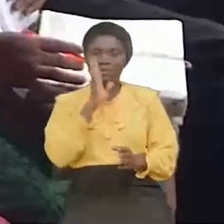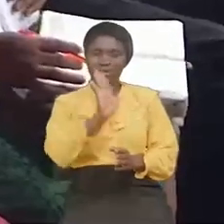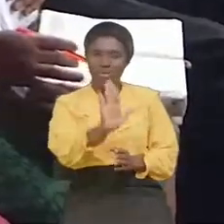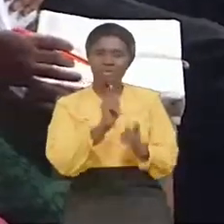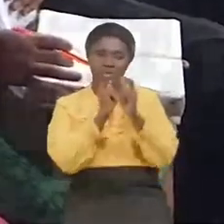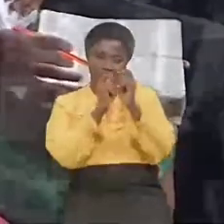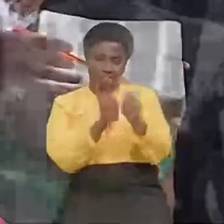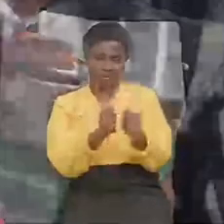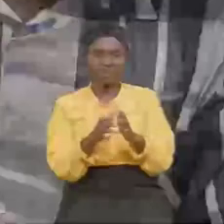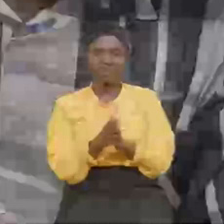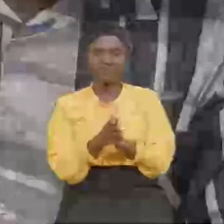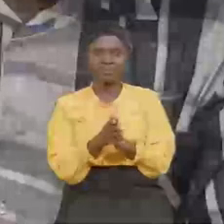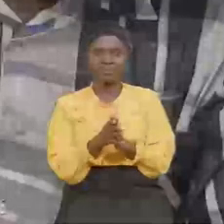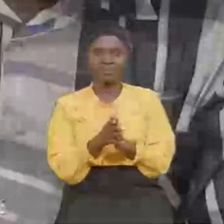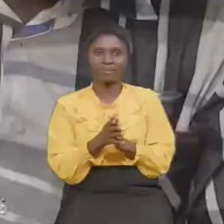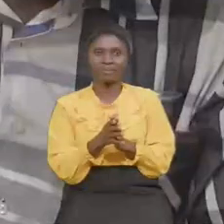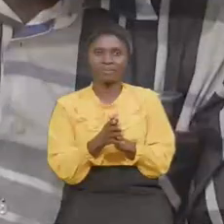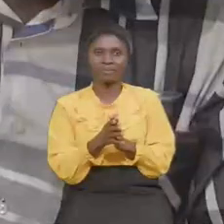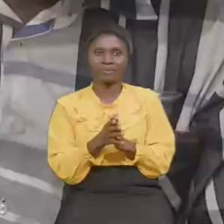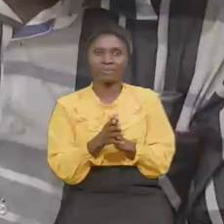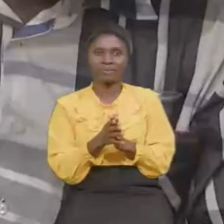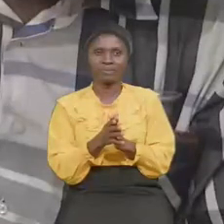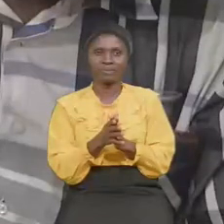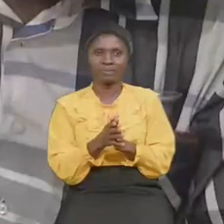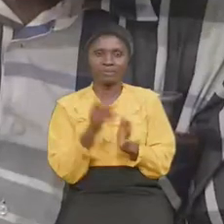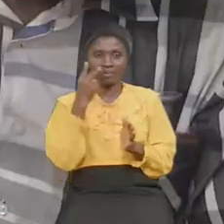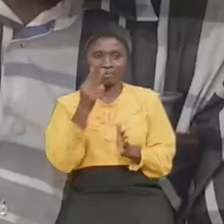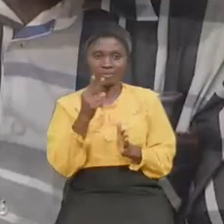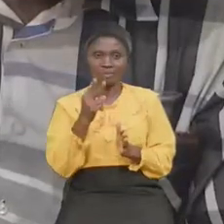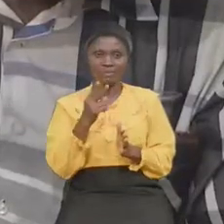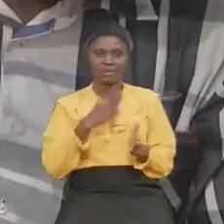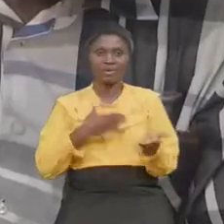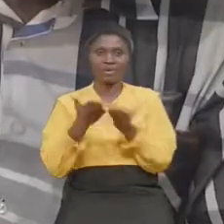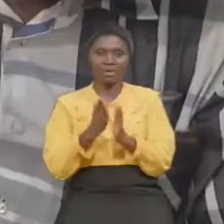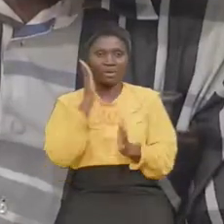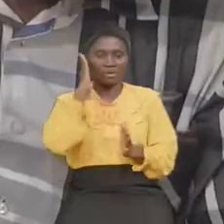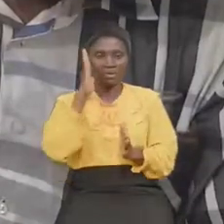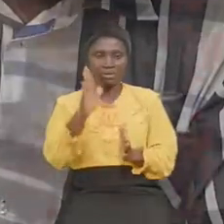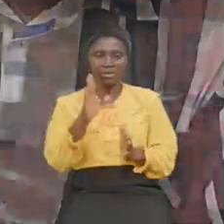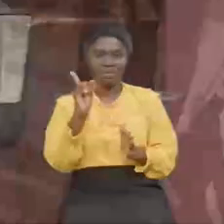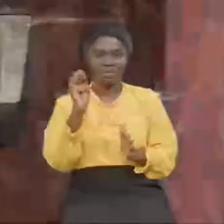serviteur, prospérera, il montera,